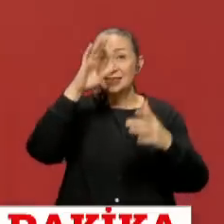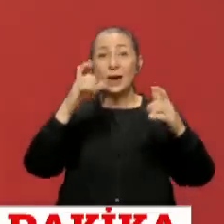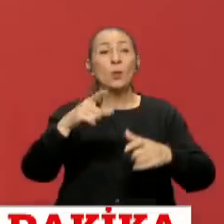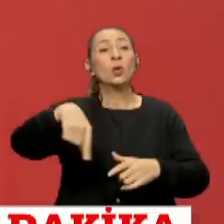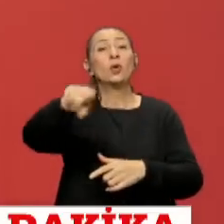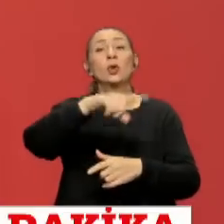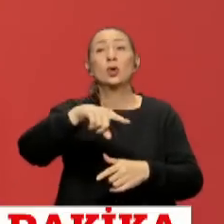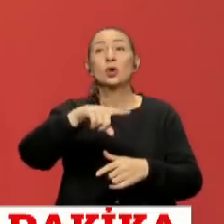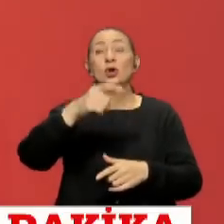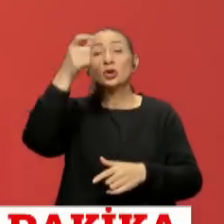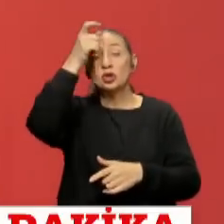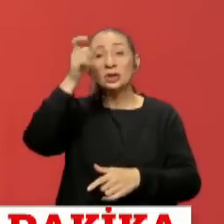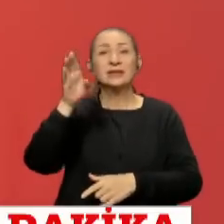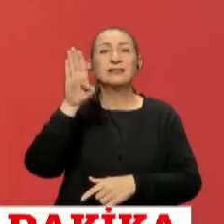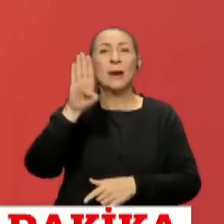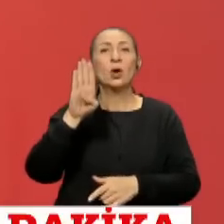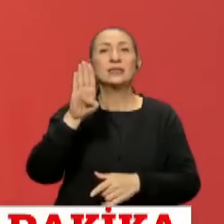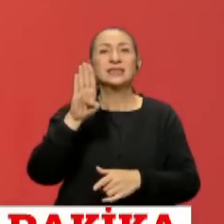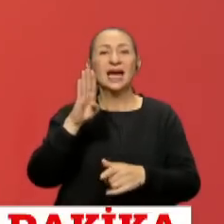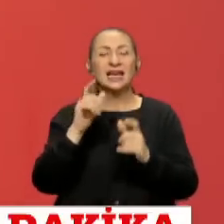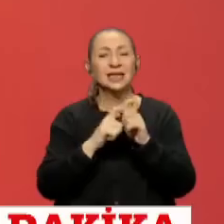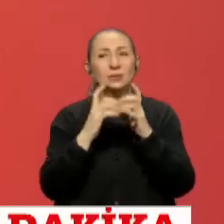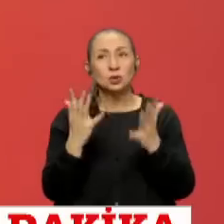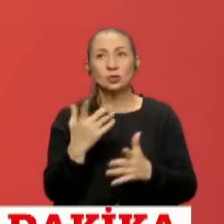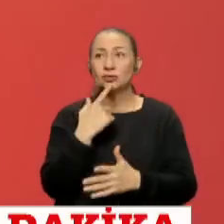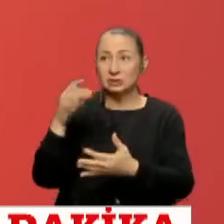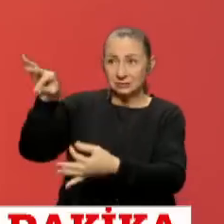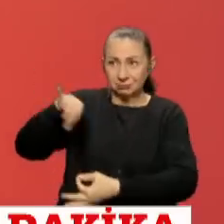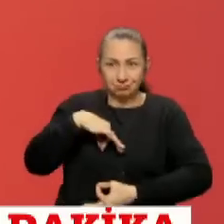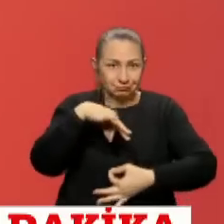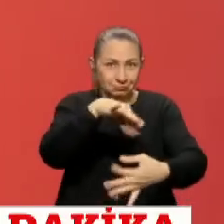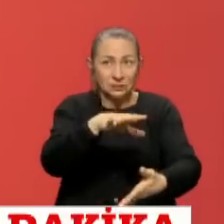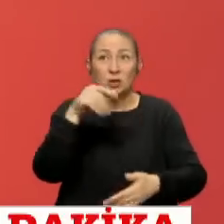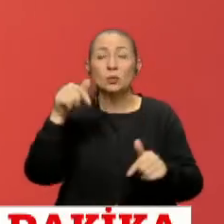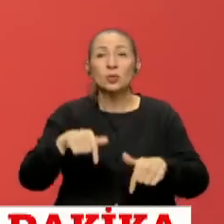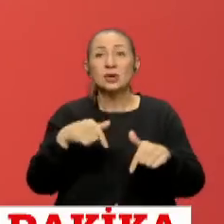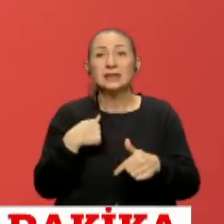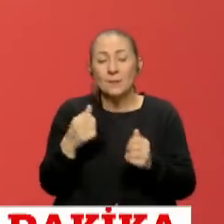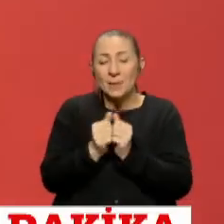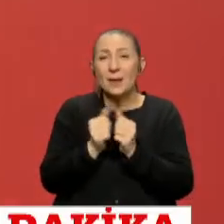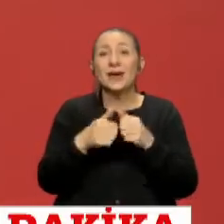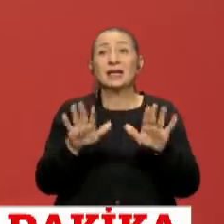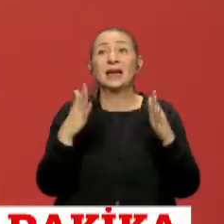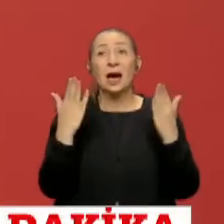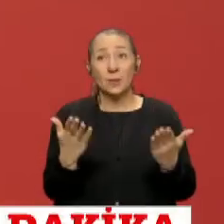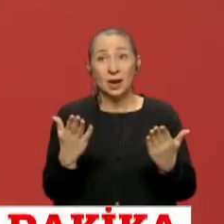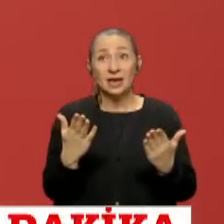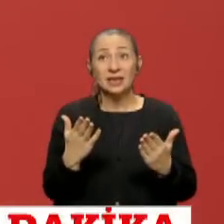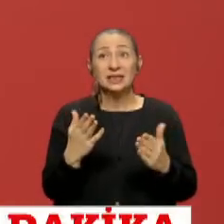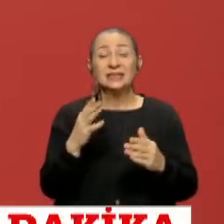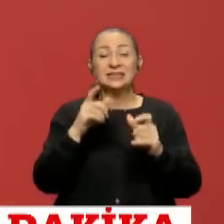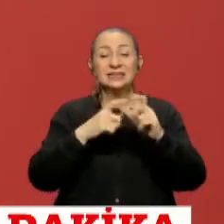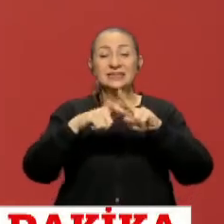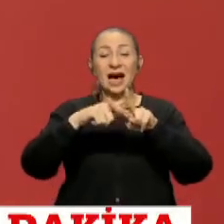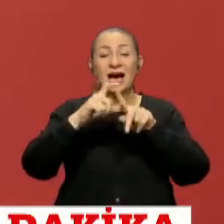İstanbullulara Türk demokrasisine geçmiş olsun dedi. Bugün aramızda değil ama